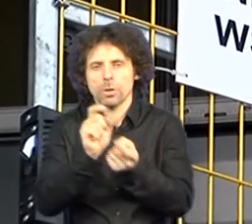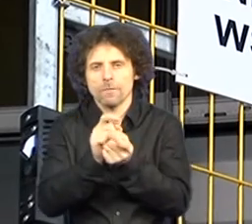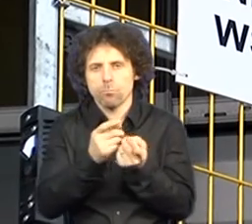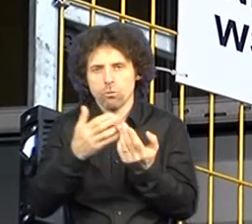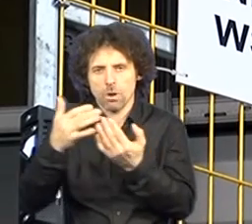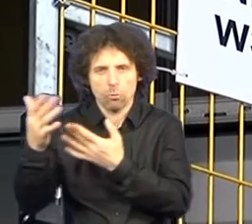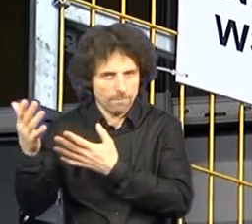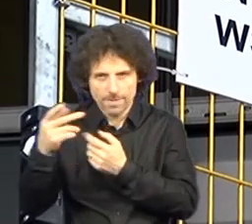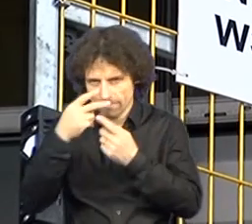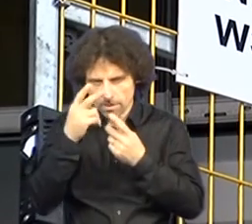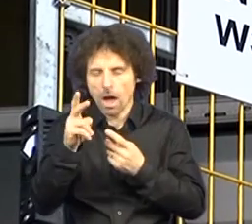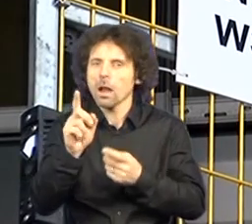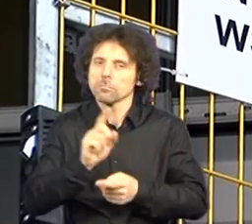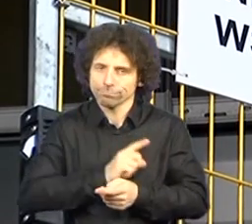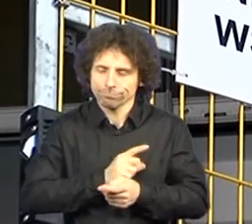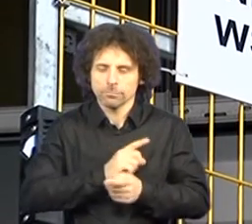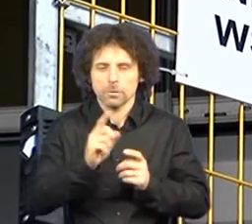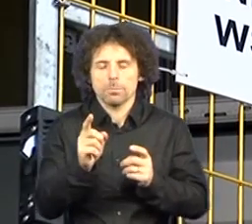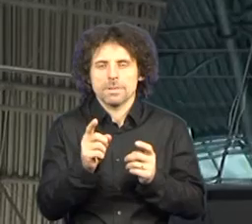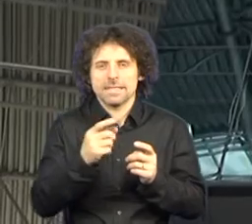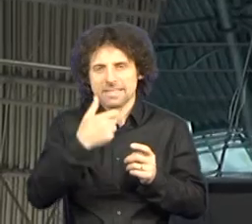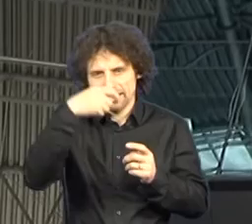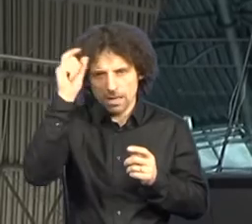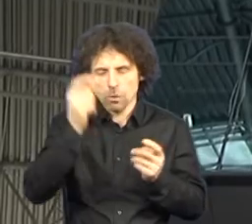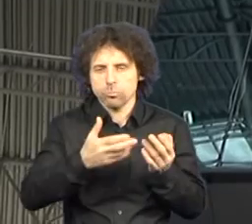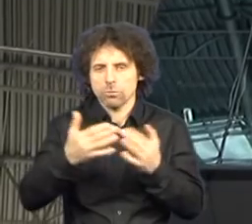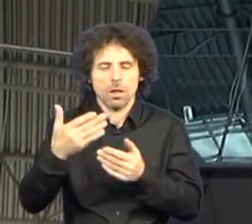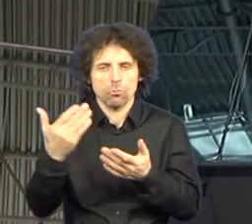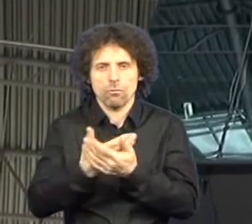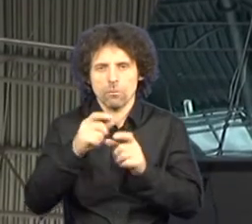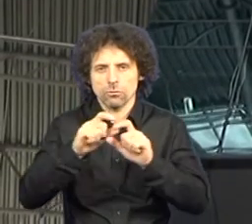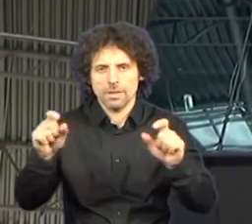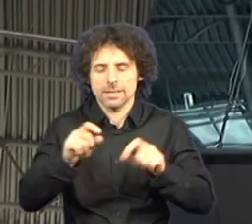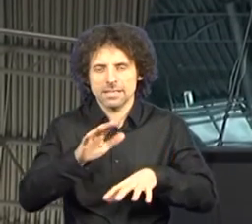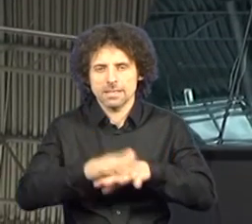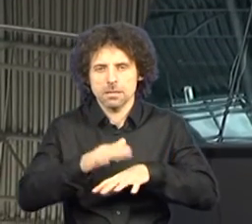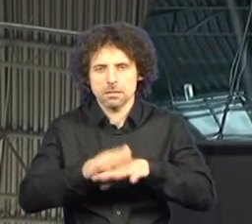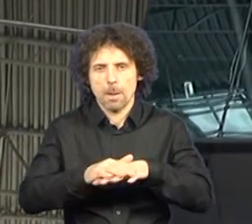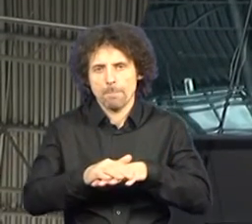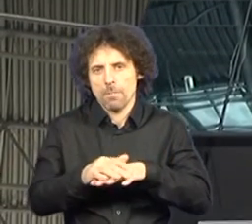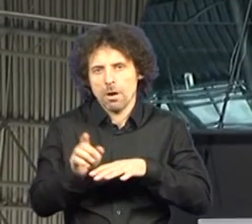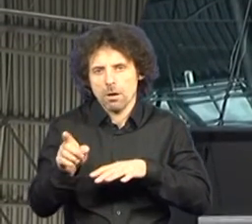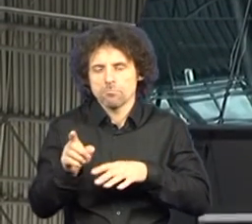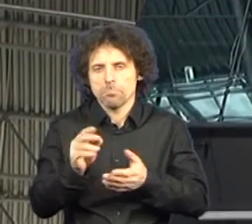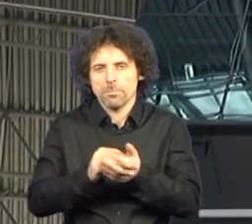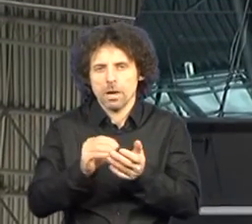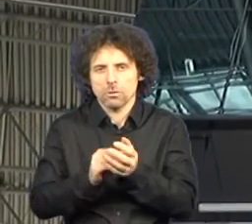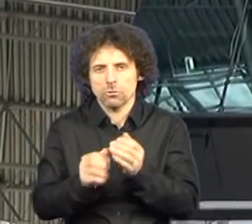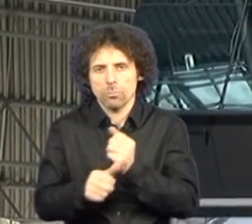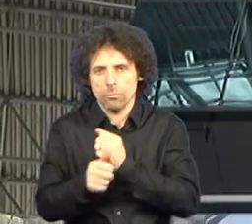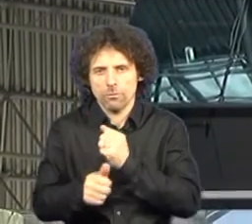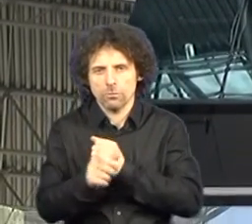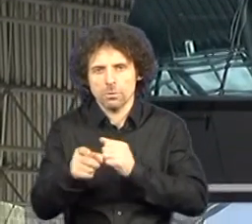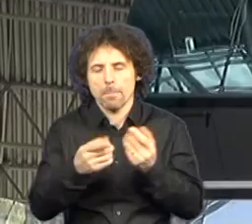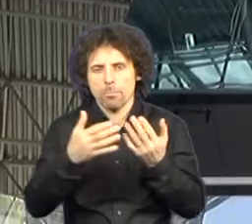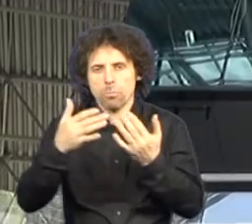nie widać, a co czuwa w ocenie straży pożarnej. Bardzo nowoczesny system, który praktycznie powoduje,